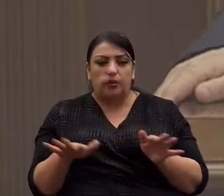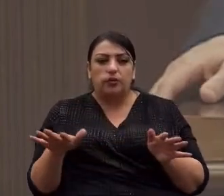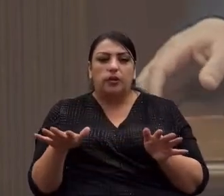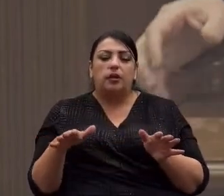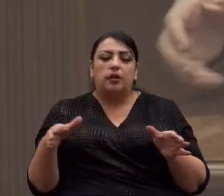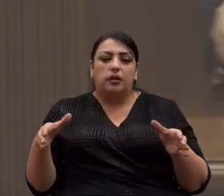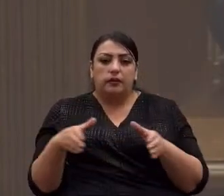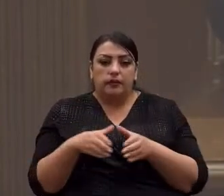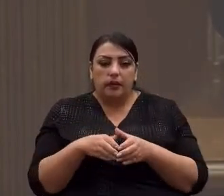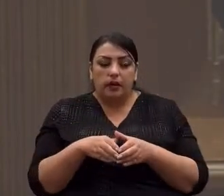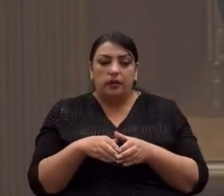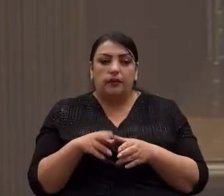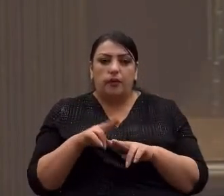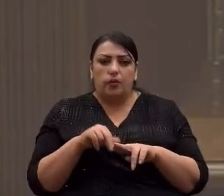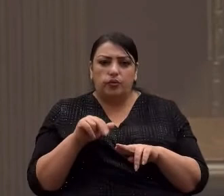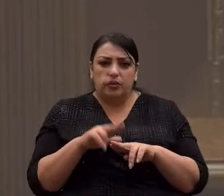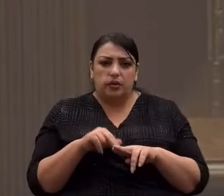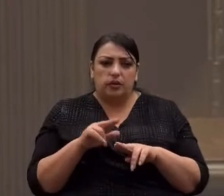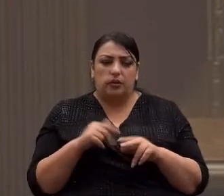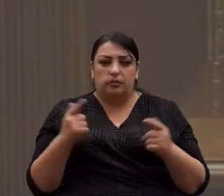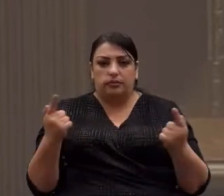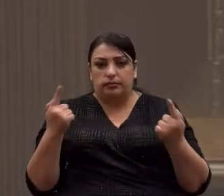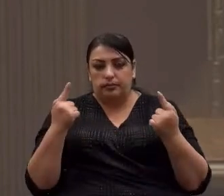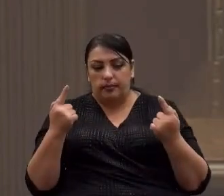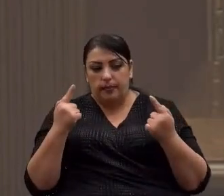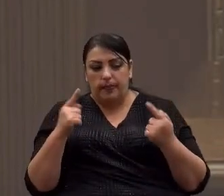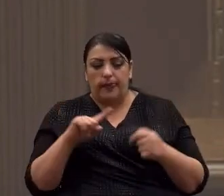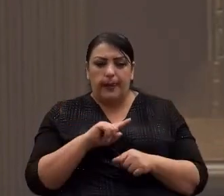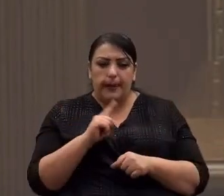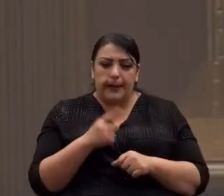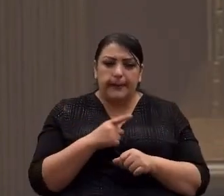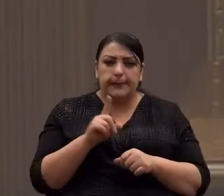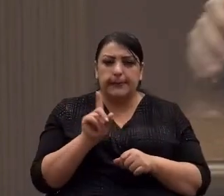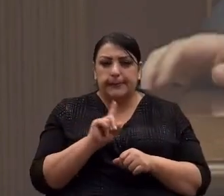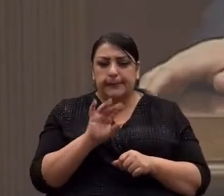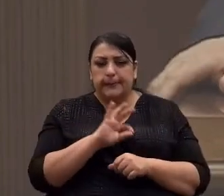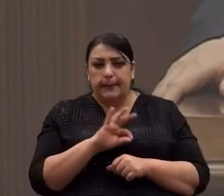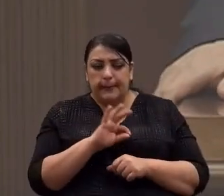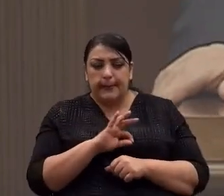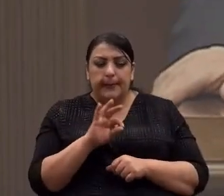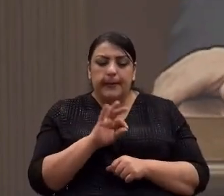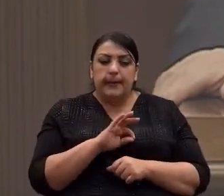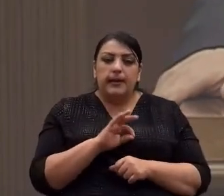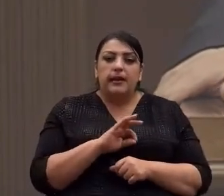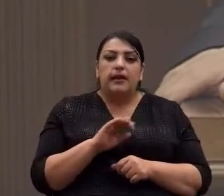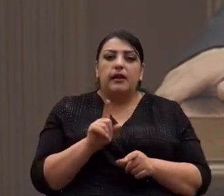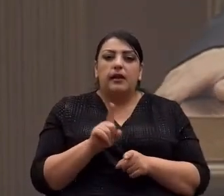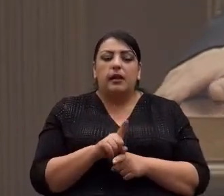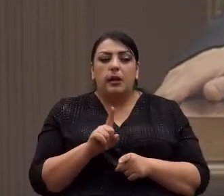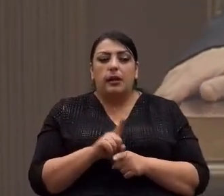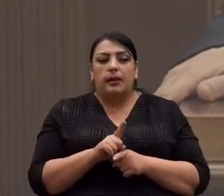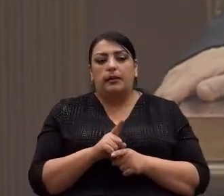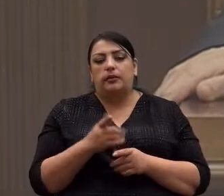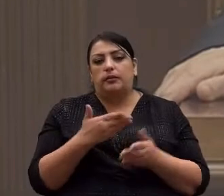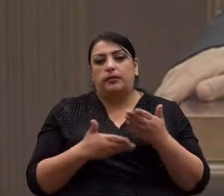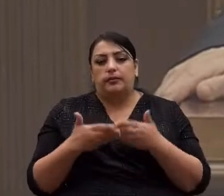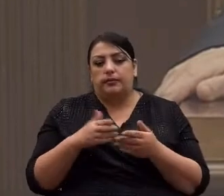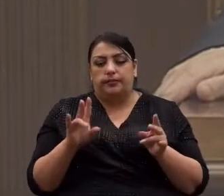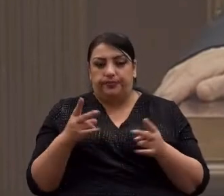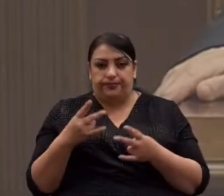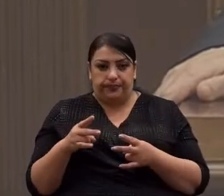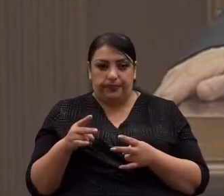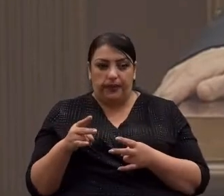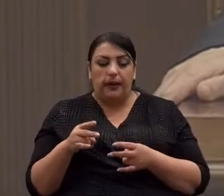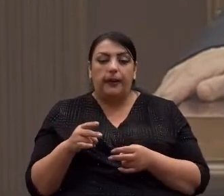գվարդիան և ոստիկանի համաչափ ուժի կիրառումը կամ չկիրառումը պետք է երբեք չդառնա շահարկման առարկա։ Ասեմ